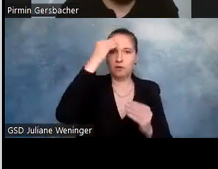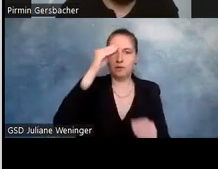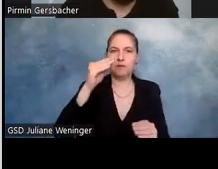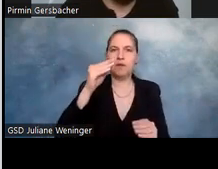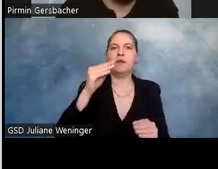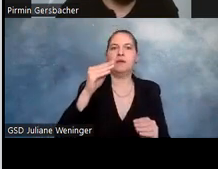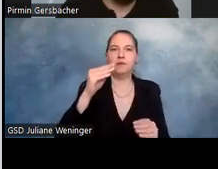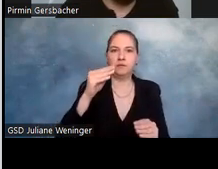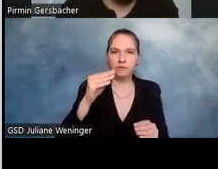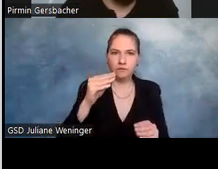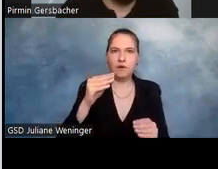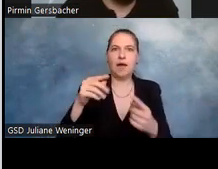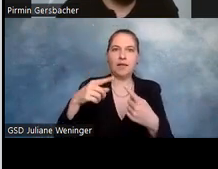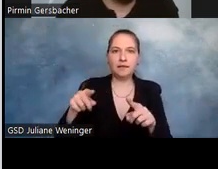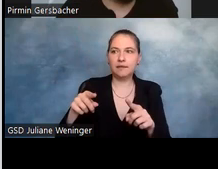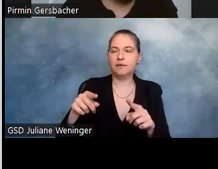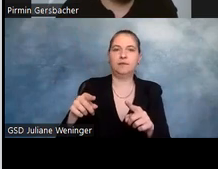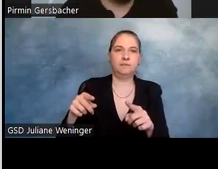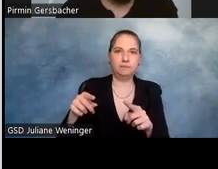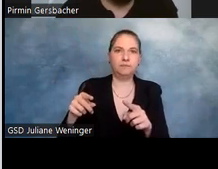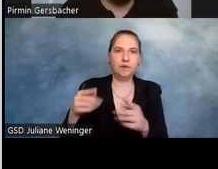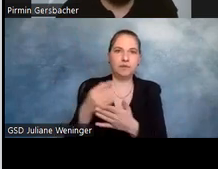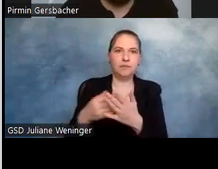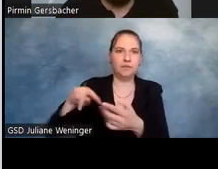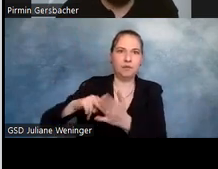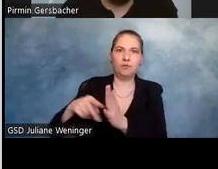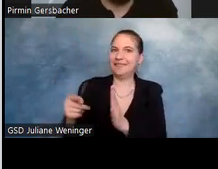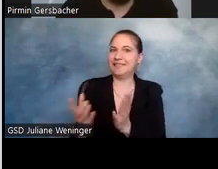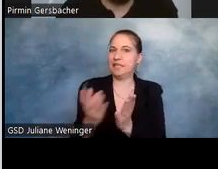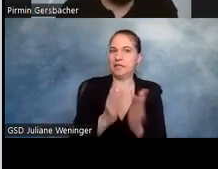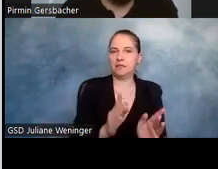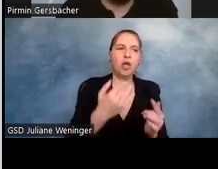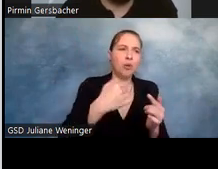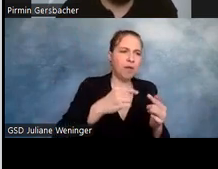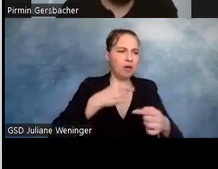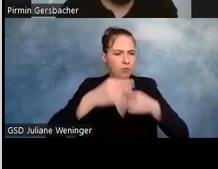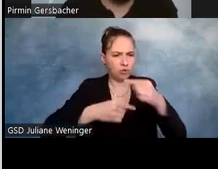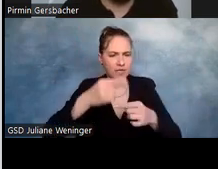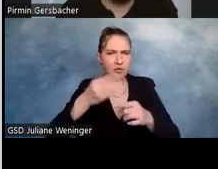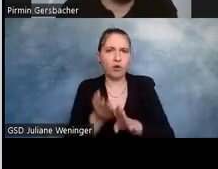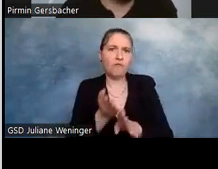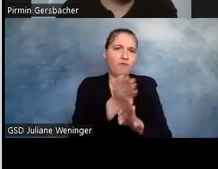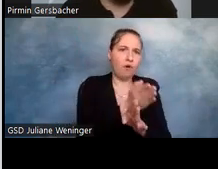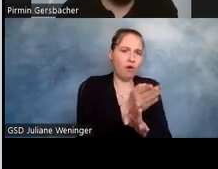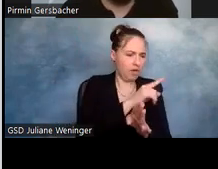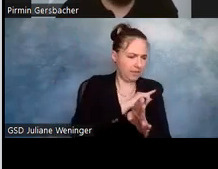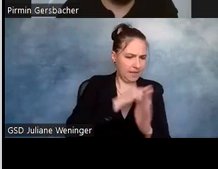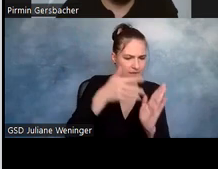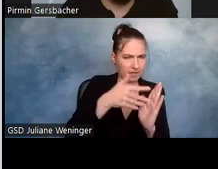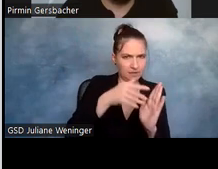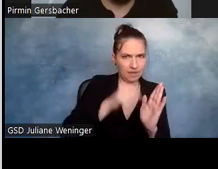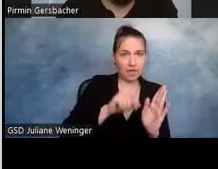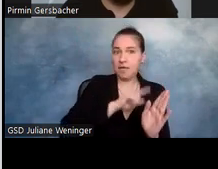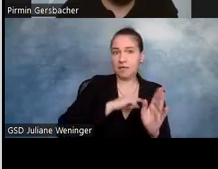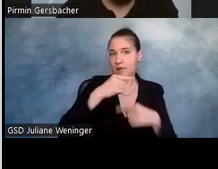für ausführliche Prüfmethoden. Also es geht wirklich darum, eher so während dem Prozess, während am Anfang auch selbst testen zu können, auch wenn man jetzt kein